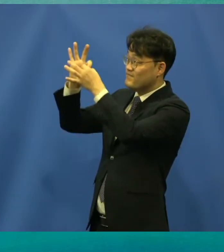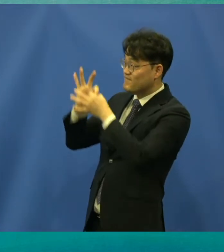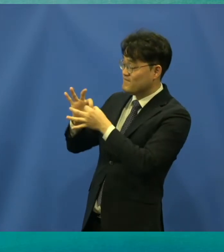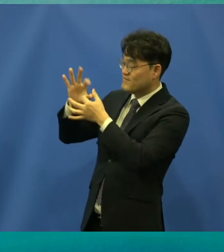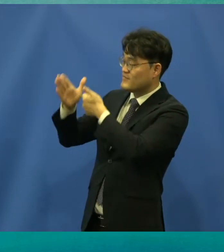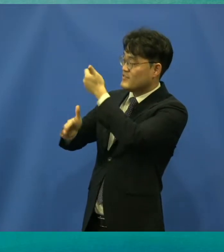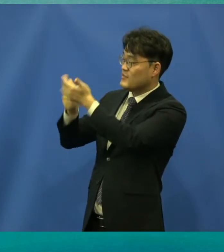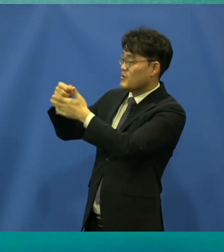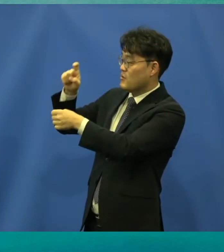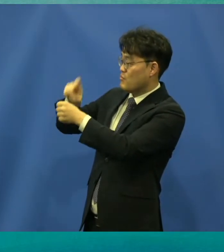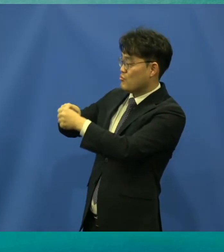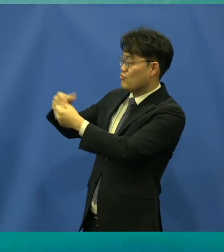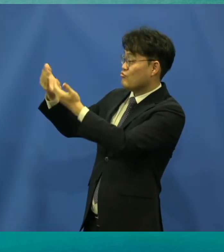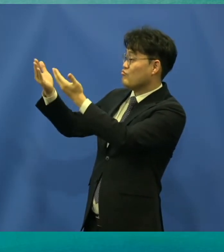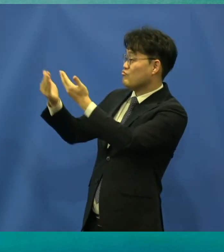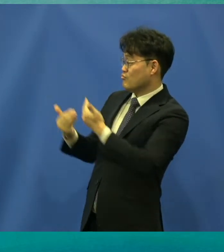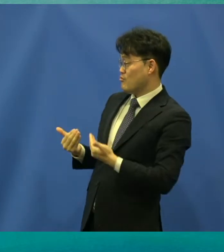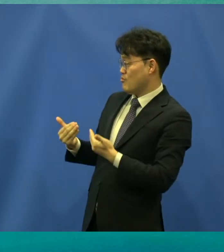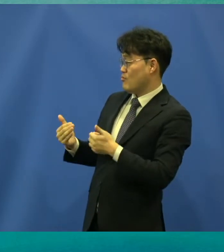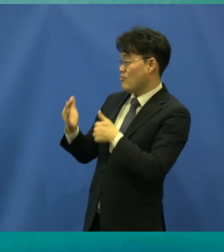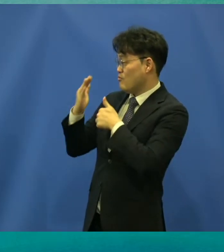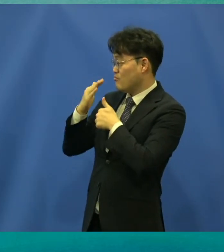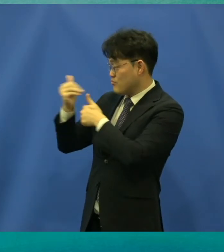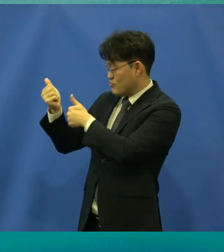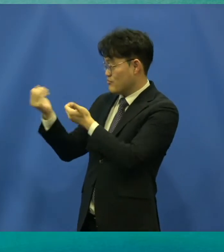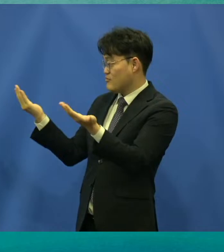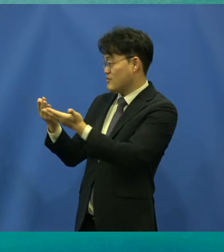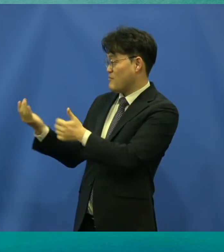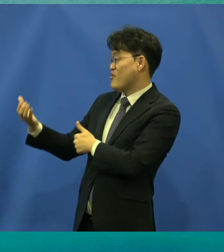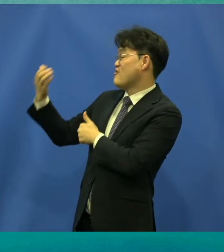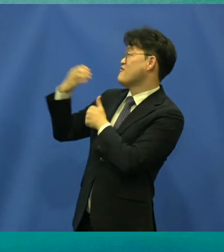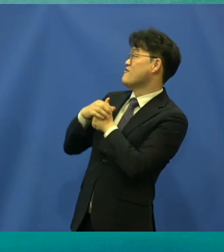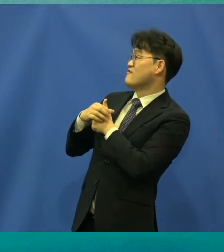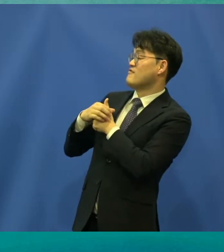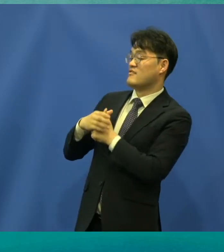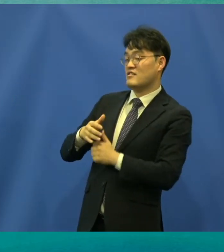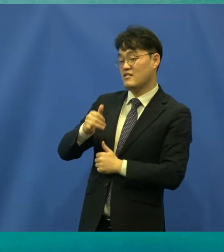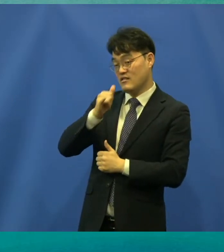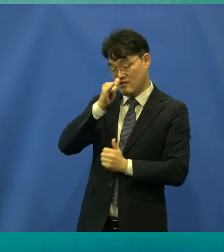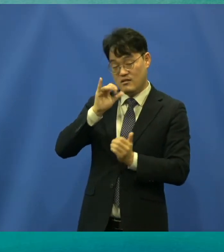목적이 생기고 사명이 주어지는 것입니다.